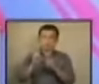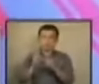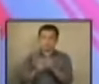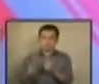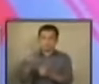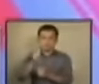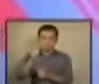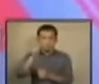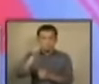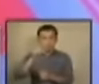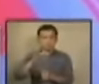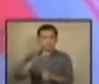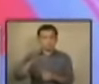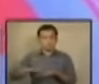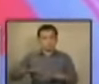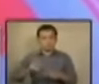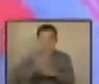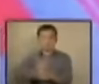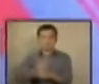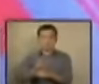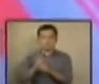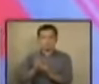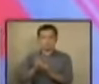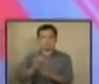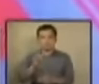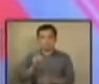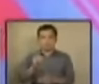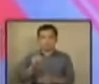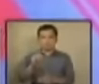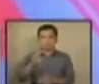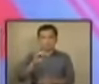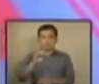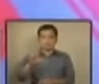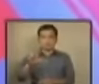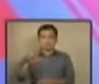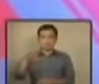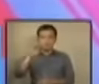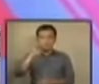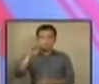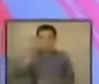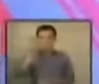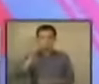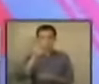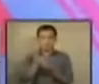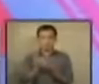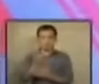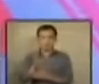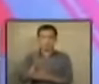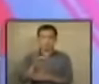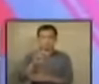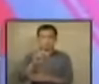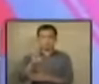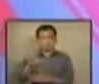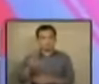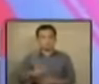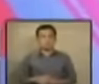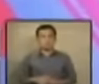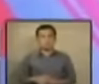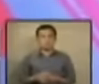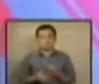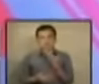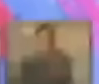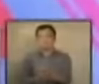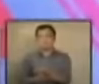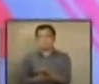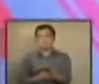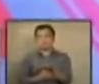and Children Protection Unit ng Camp Crami, si Colonel Eva Libunaw. Magandang tanghali po, Colonel. Magandang tanghali po, Sir